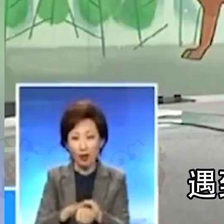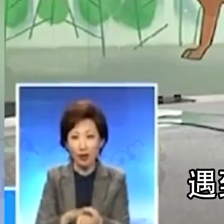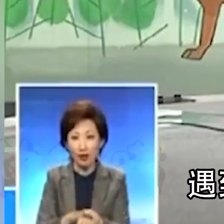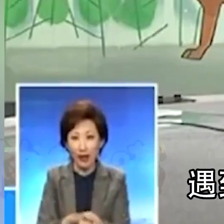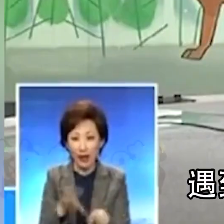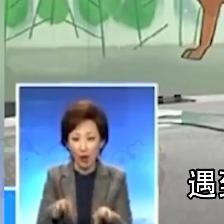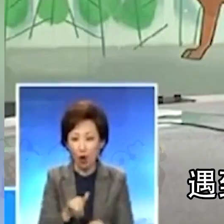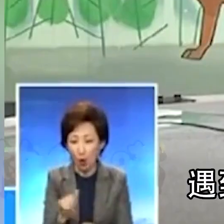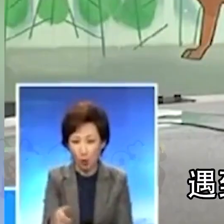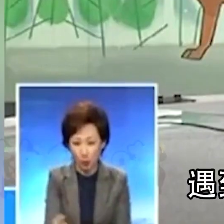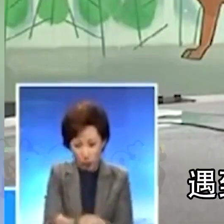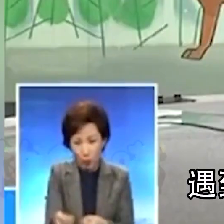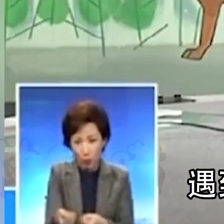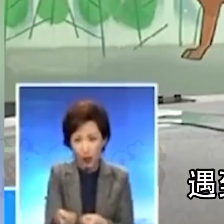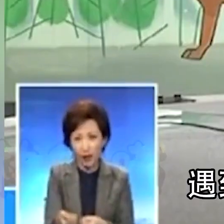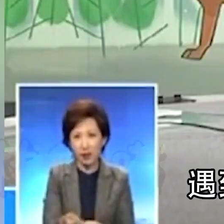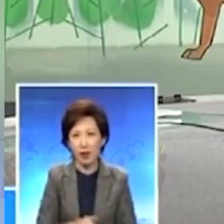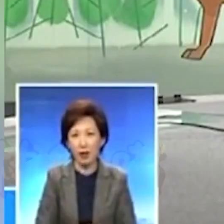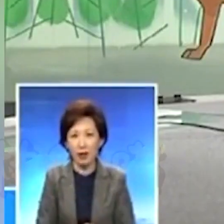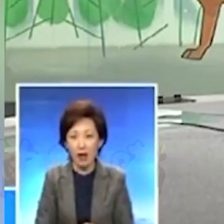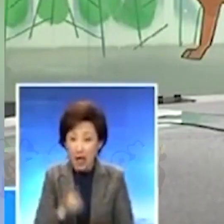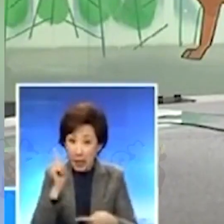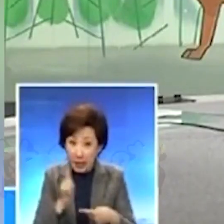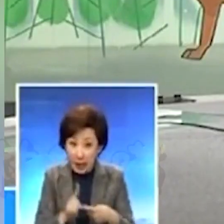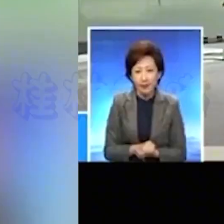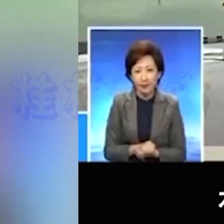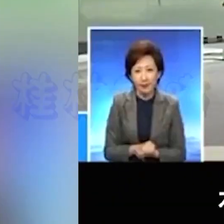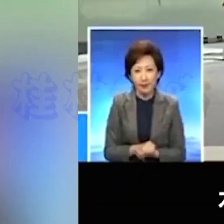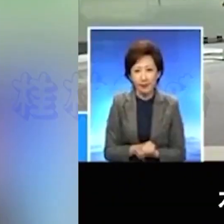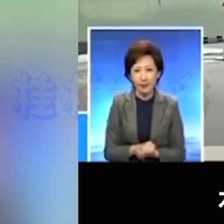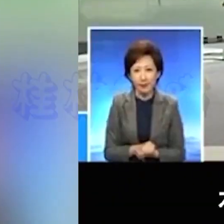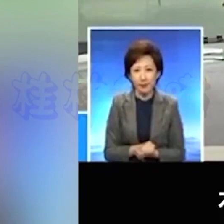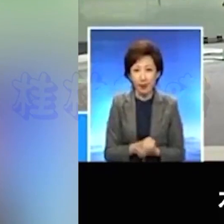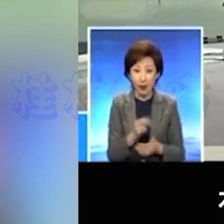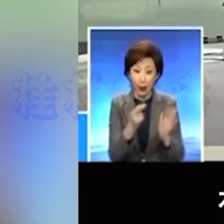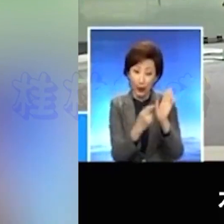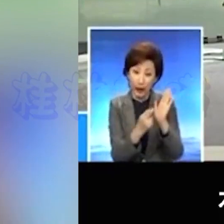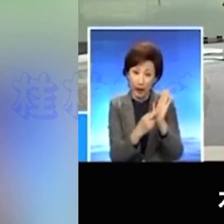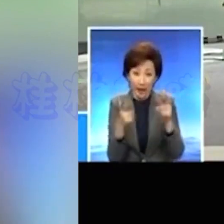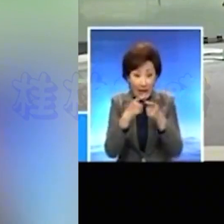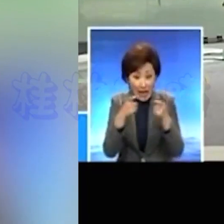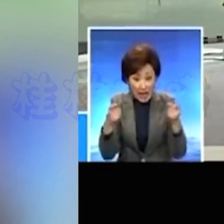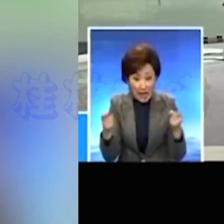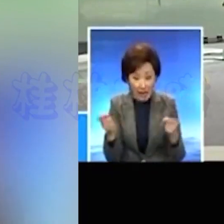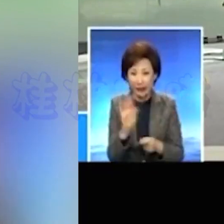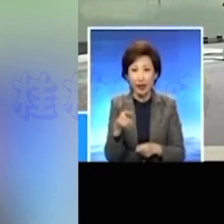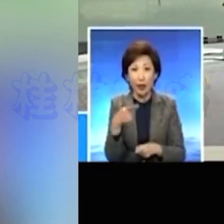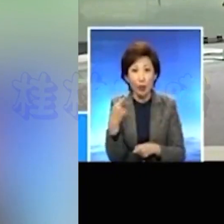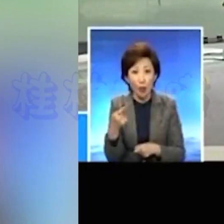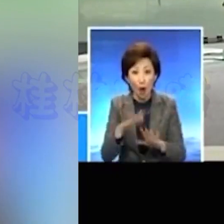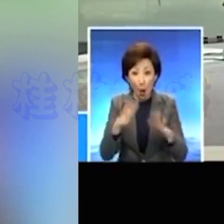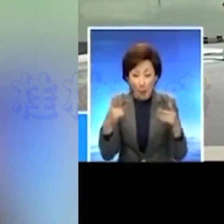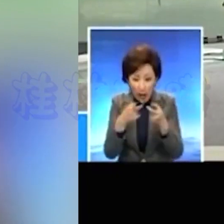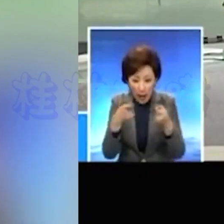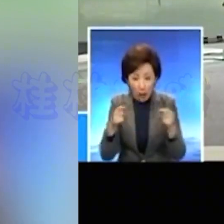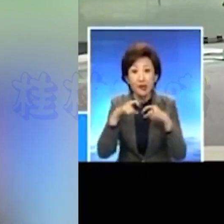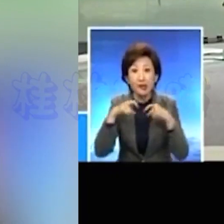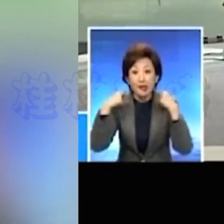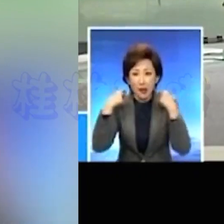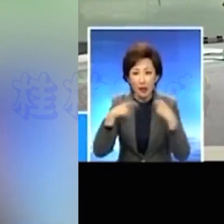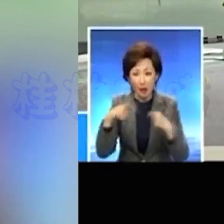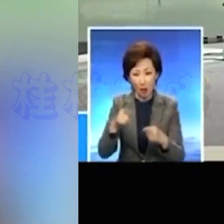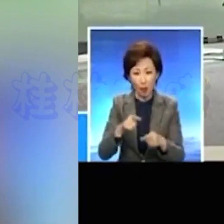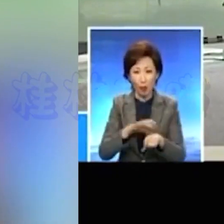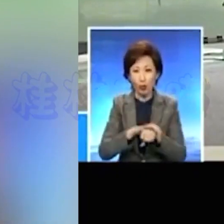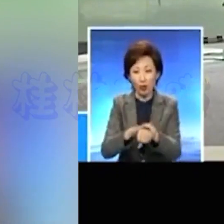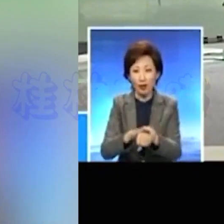遇到一只没有拴的狗咬上了路人他是这么播报的有一个词叫一丝不苟说的就是没有一丝绳链拴着就不能